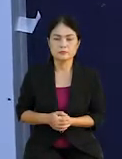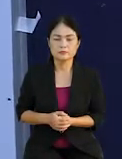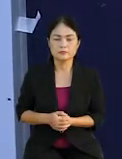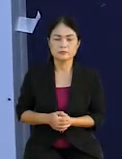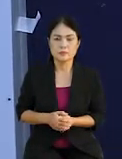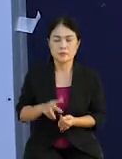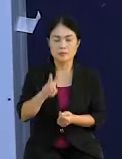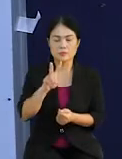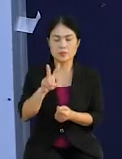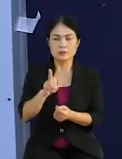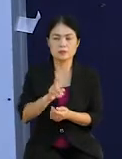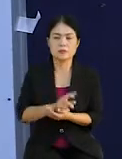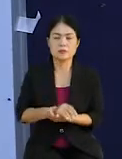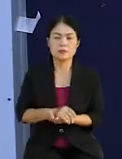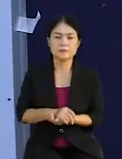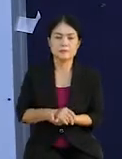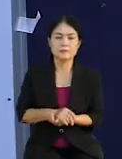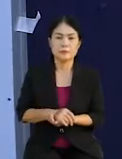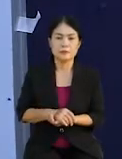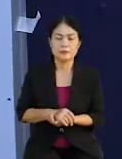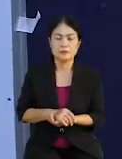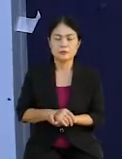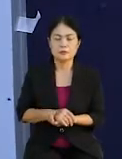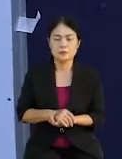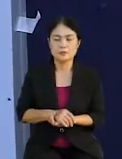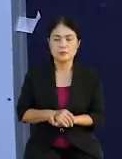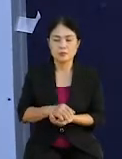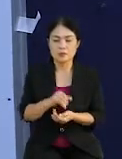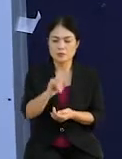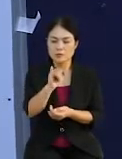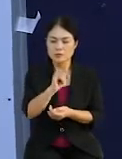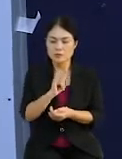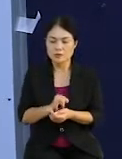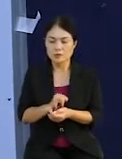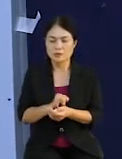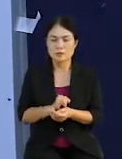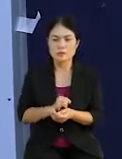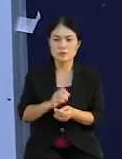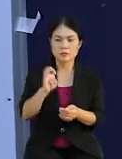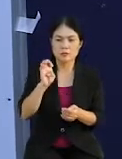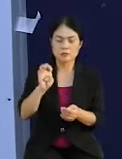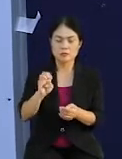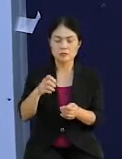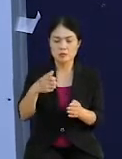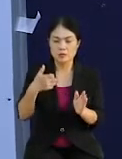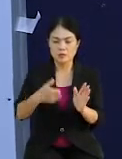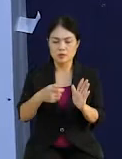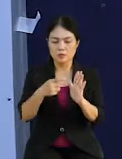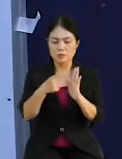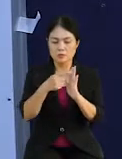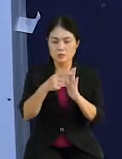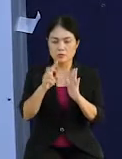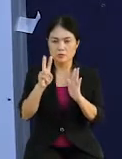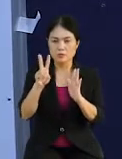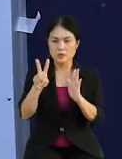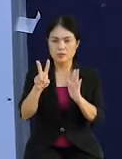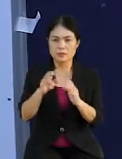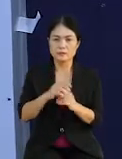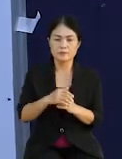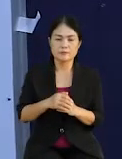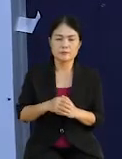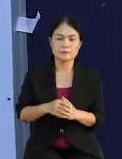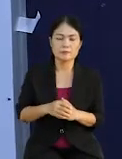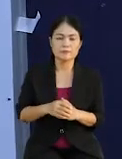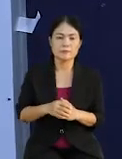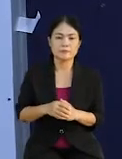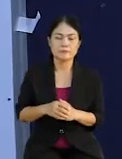tí bà dương ta cú thnu pi nữa cú thnu pi cú